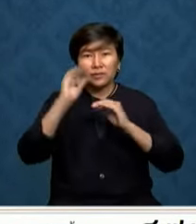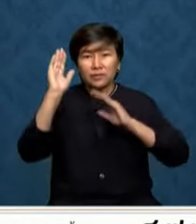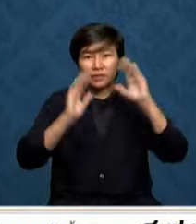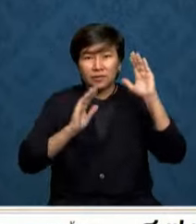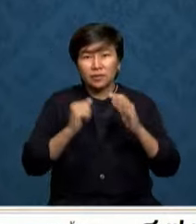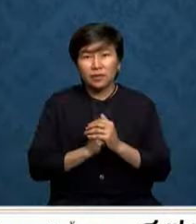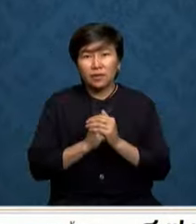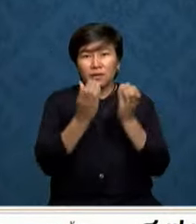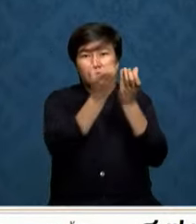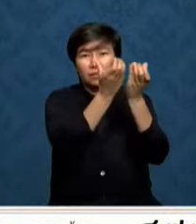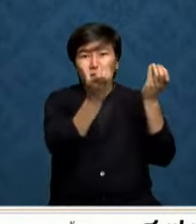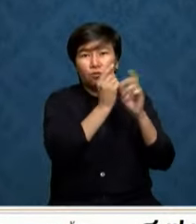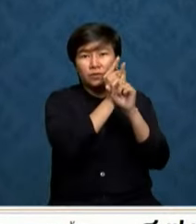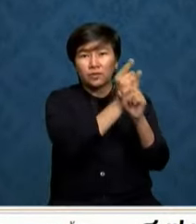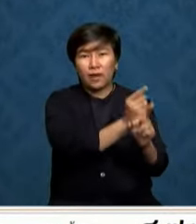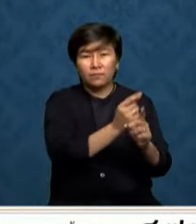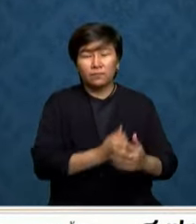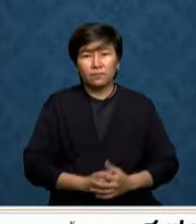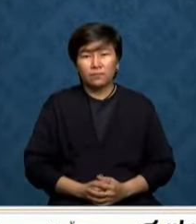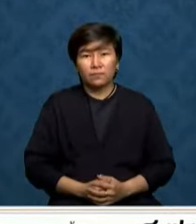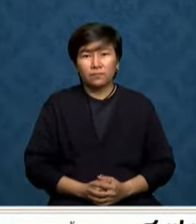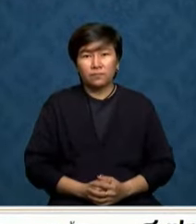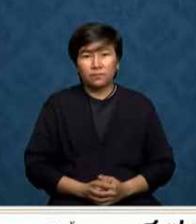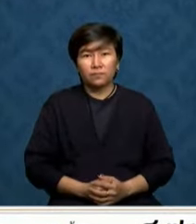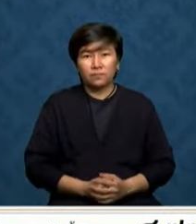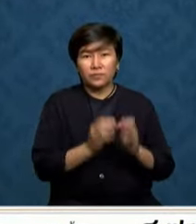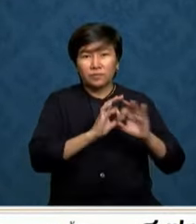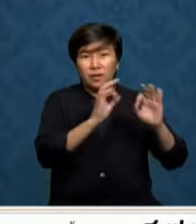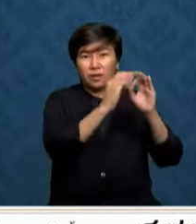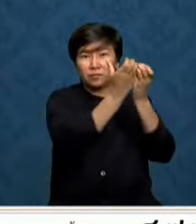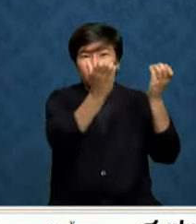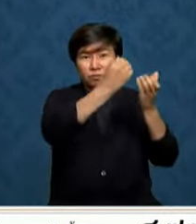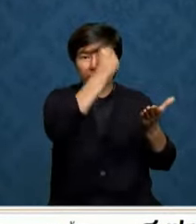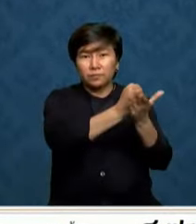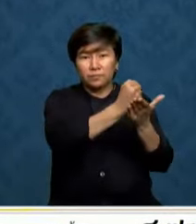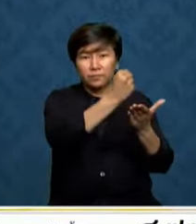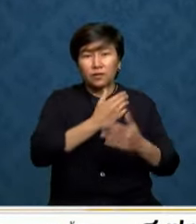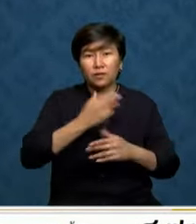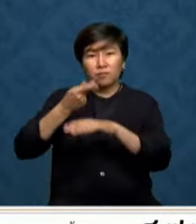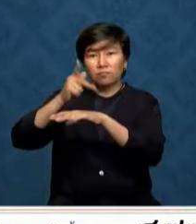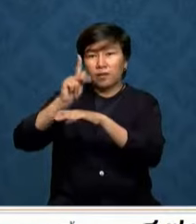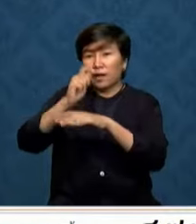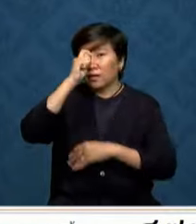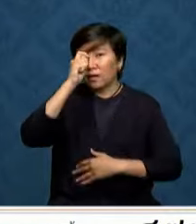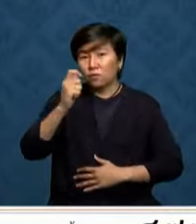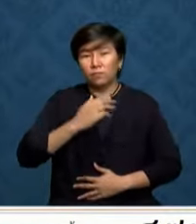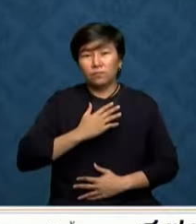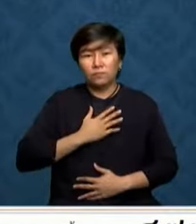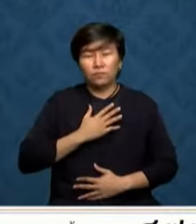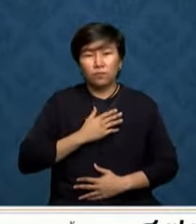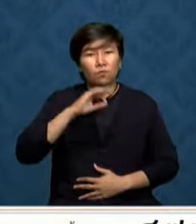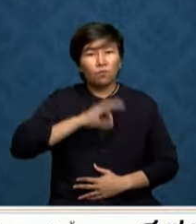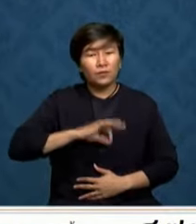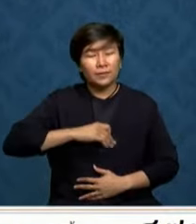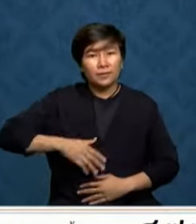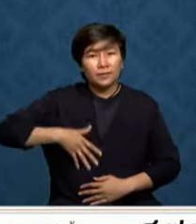ตามรัฐธรรมนูญที่พวกเราได้ตราขึ้นมาท่านประธานที่เคารพผมคนหนึรู้สึกไม่